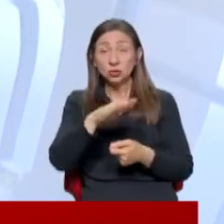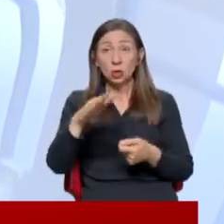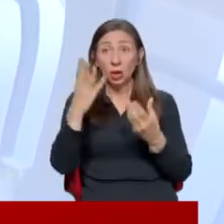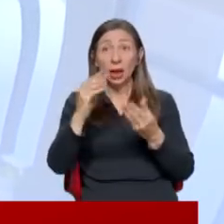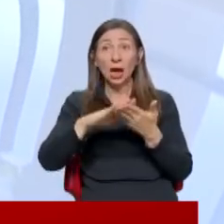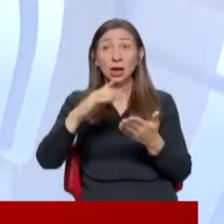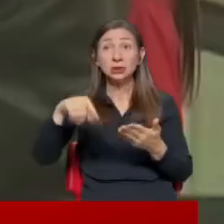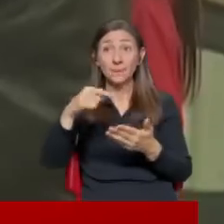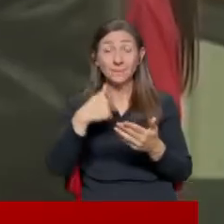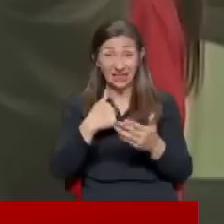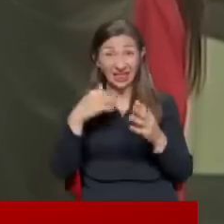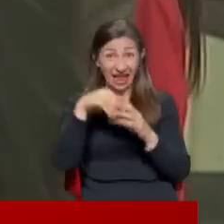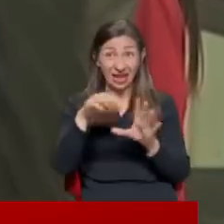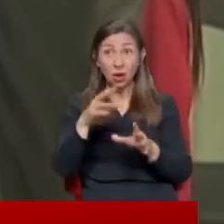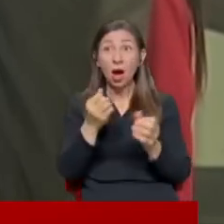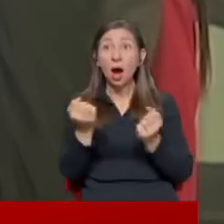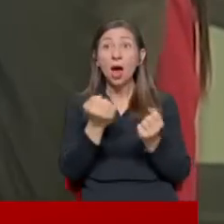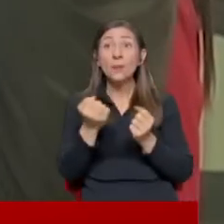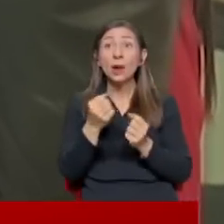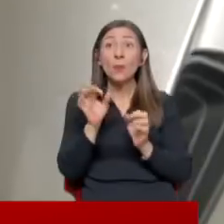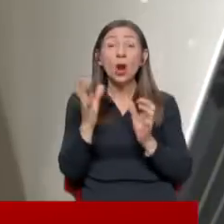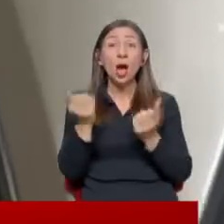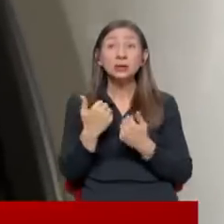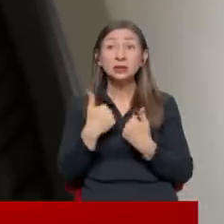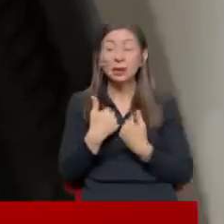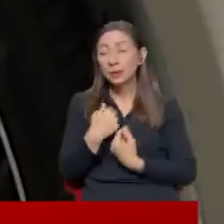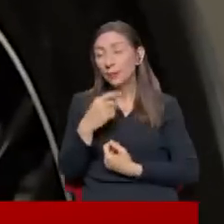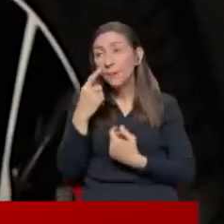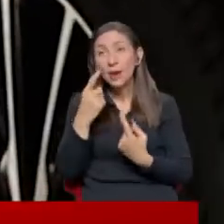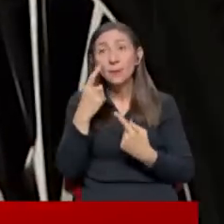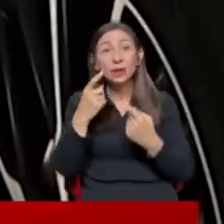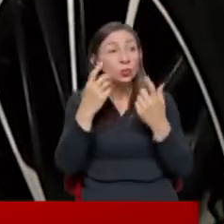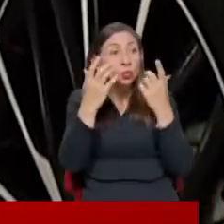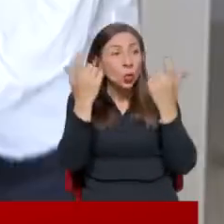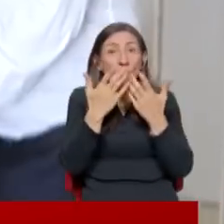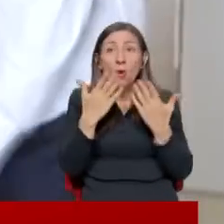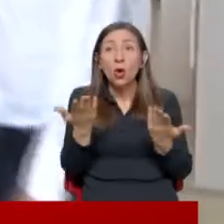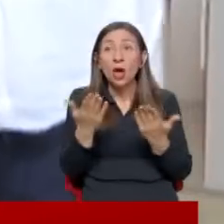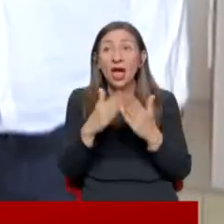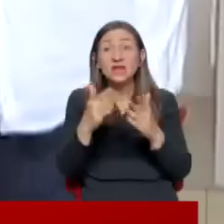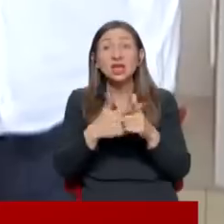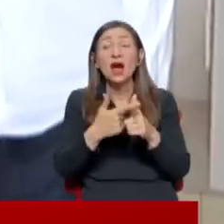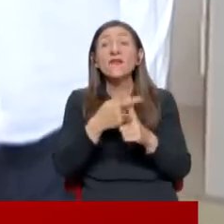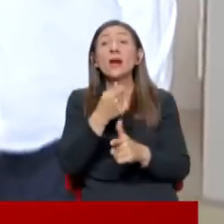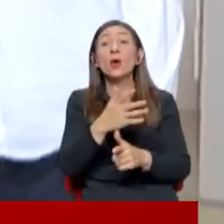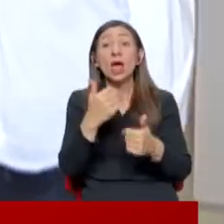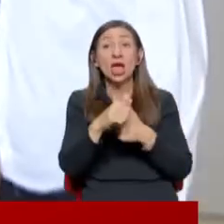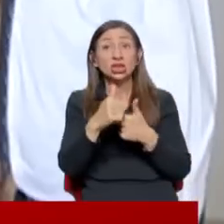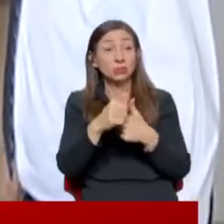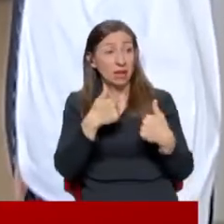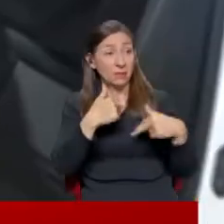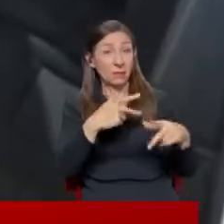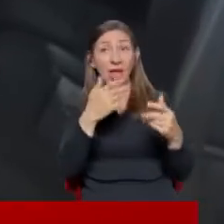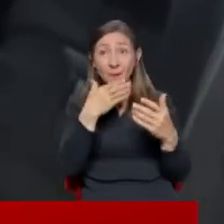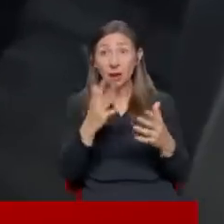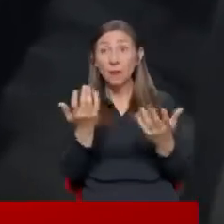olan arkadaşlarımız, ben de dahil olmak üzere otomobillere böyle sahip olduk. Bakmakla yükümlü olduğum kimse yok. Ev kirası vermiyorum. Eşim de benim gibi